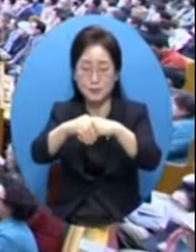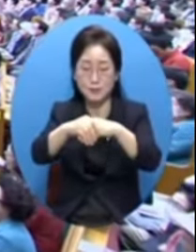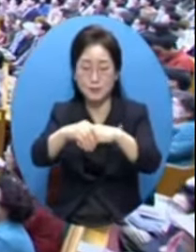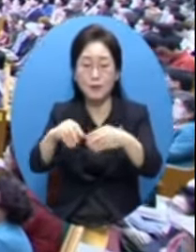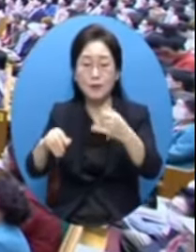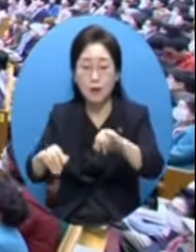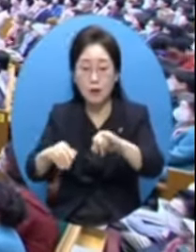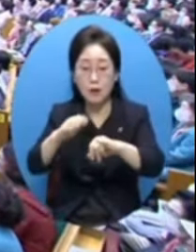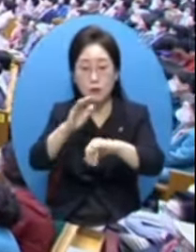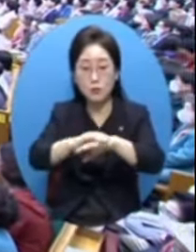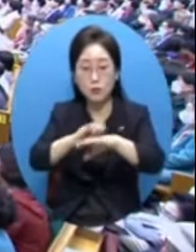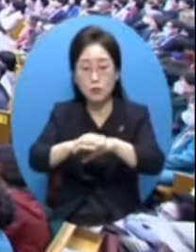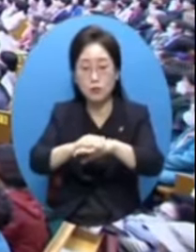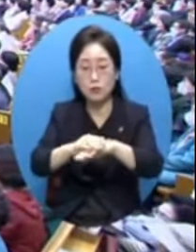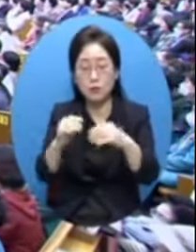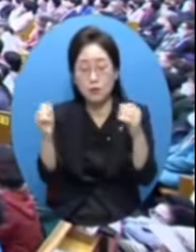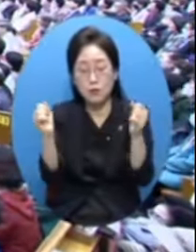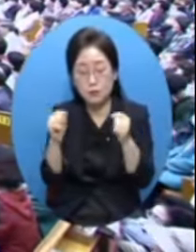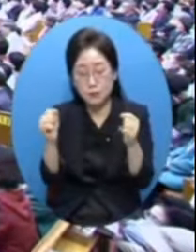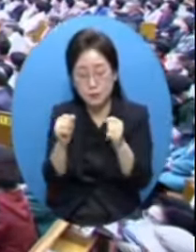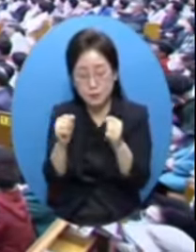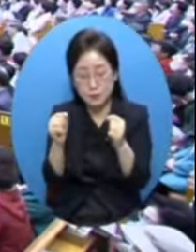딸의 손이 점점 차졌습니다.